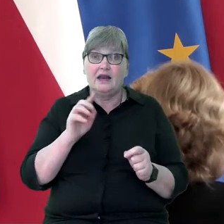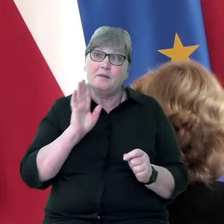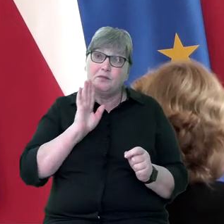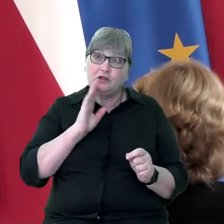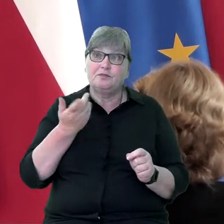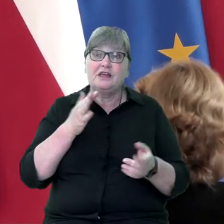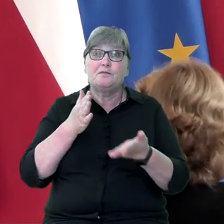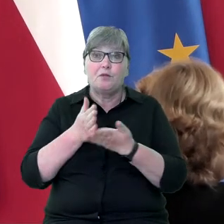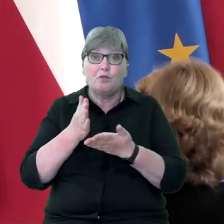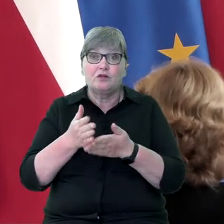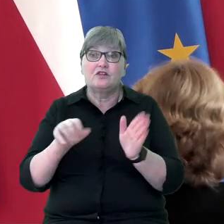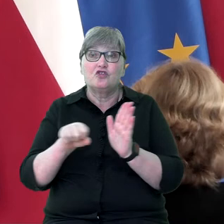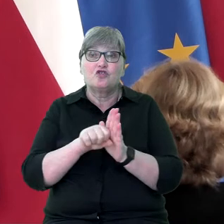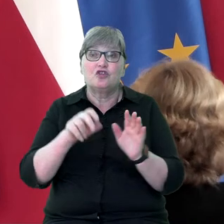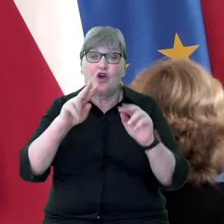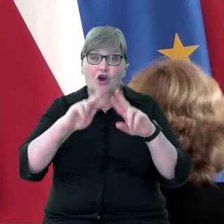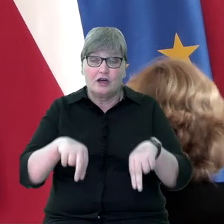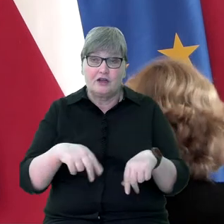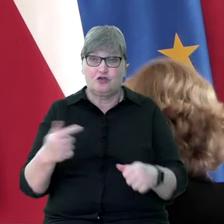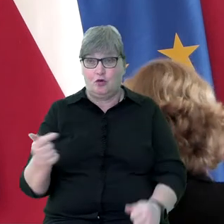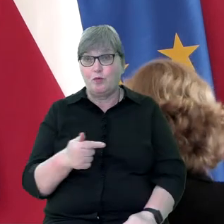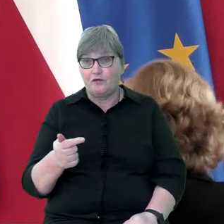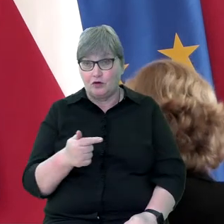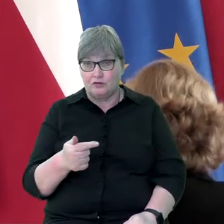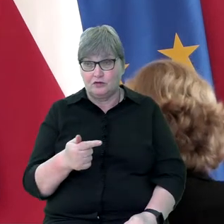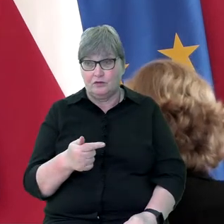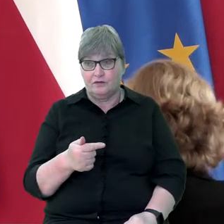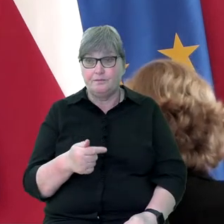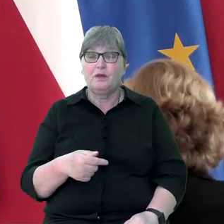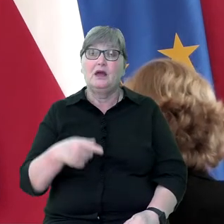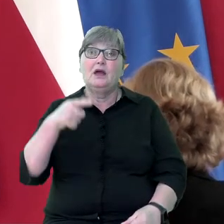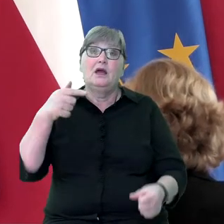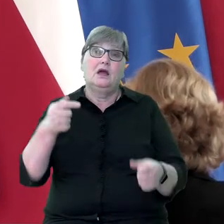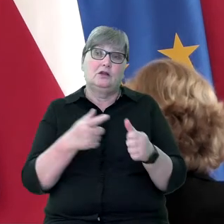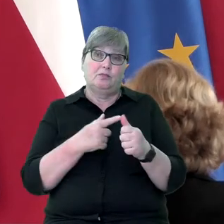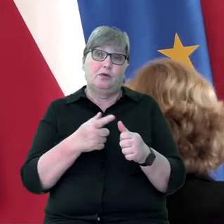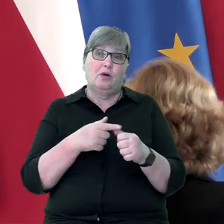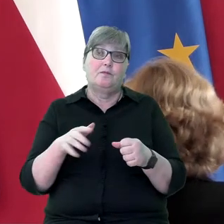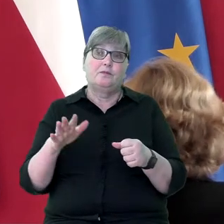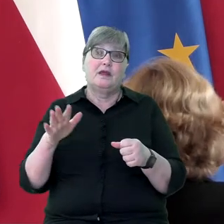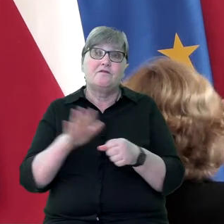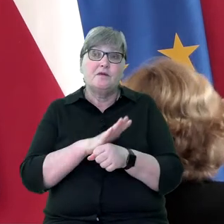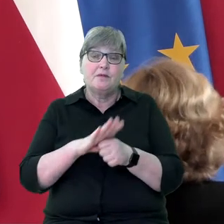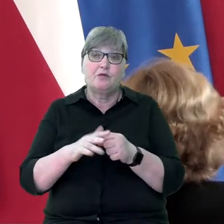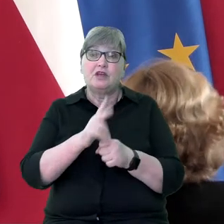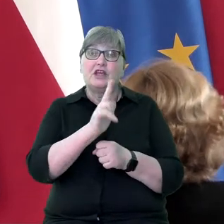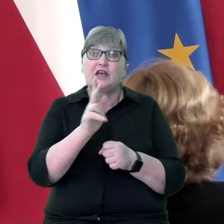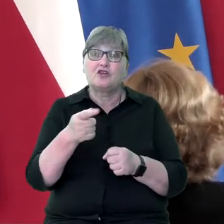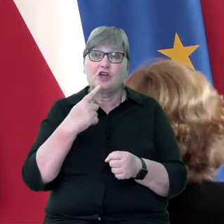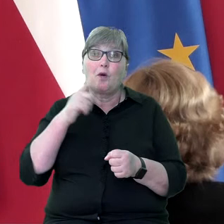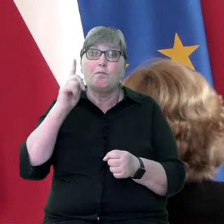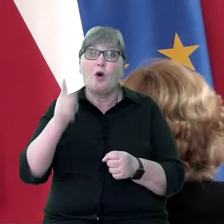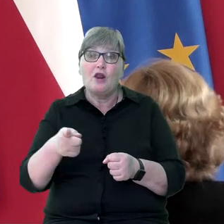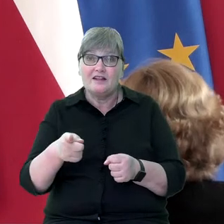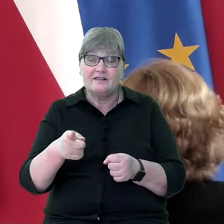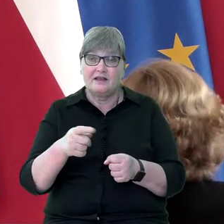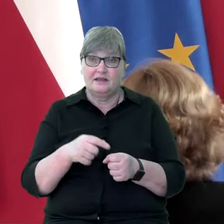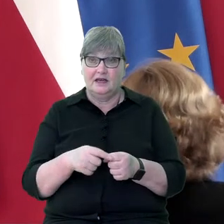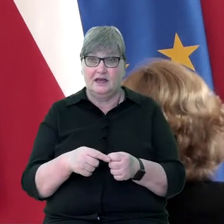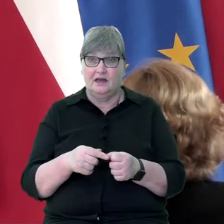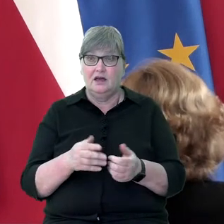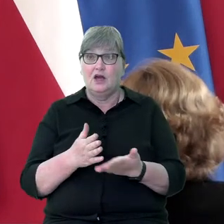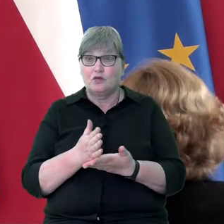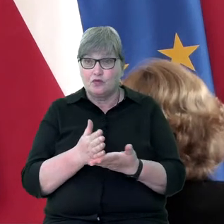pozostałych obowiązków, a były to obowiązek wypełnienia każdego polecenia służbowego przełożonych, z wyjątkiem takiego,